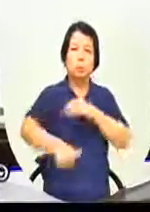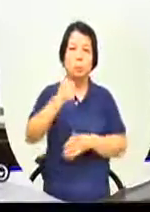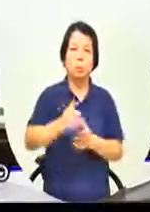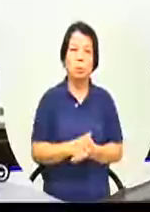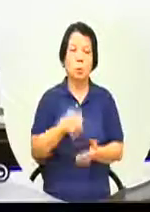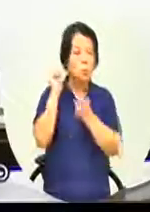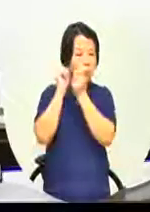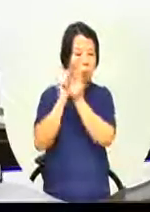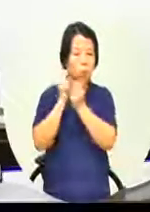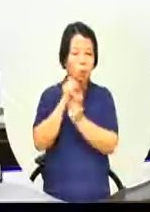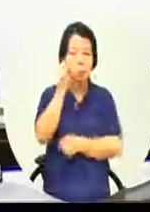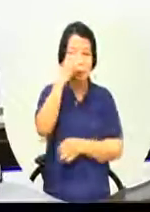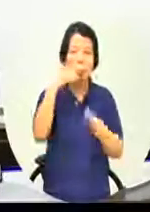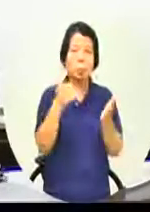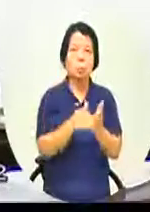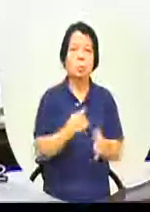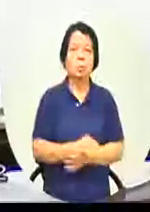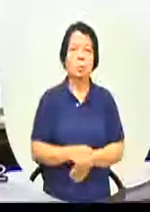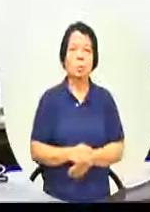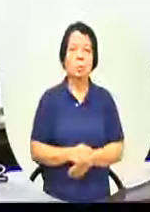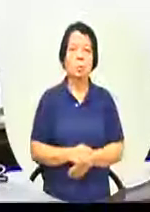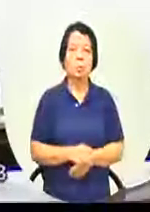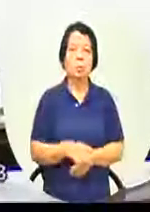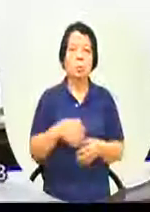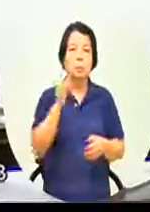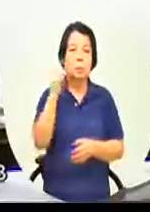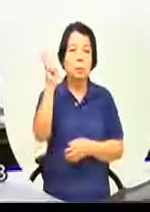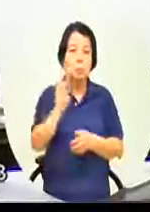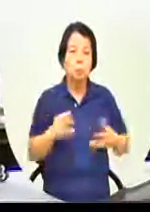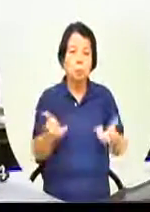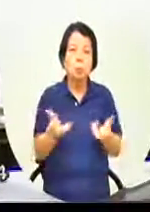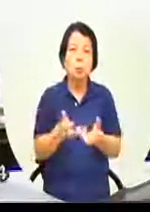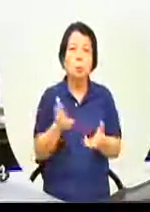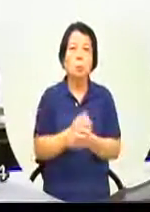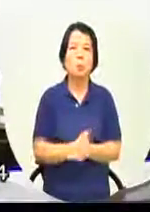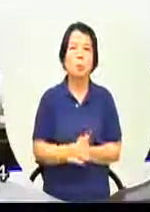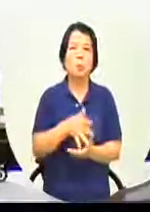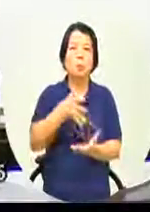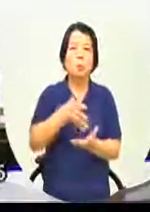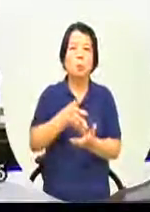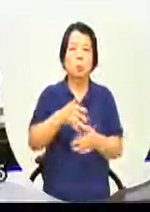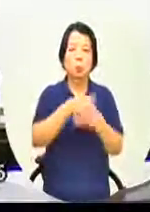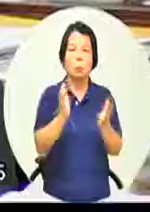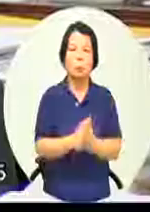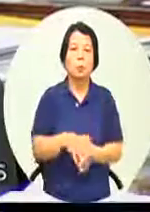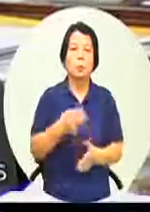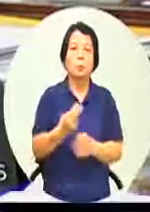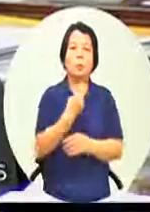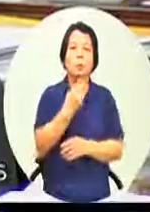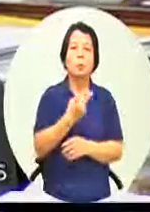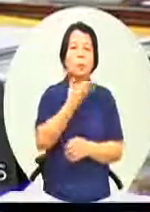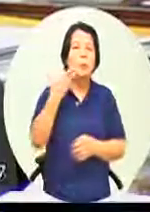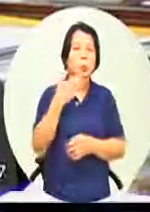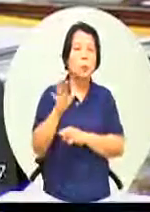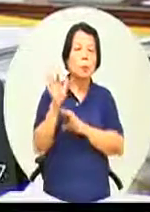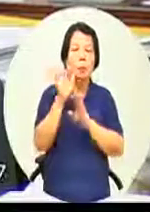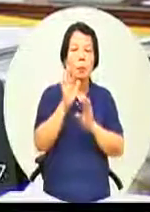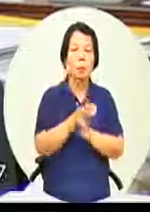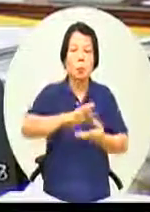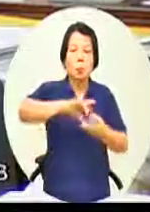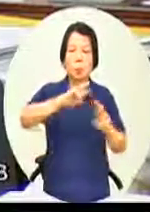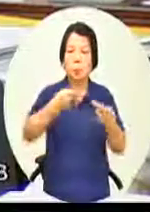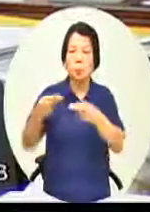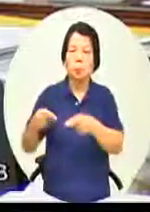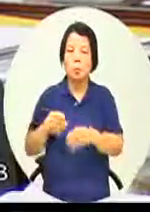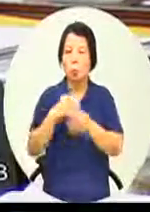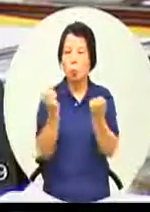看到这个当然的治水论坛，过去我们觉得说因为气候变迁，然后呢极端气候让我们很多的灾